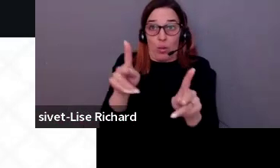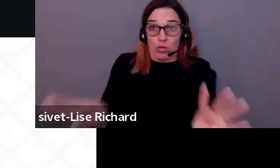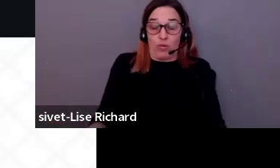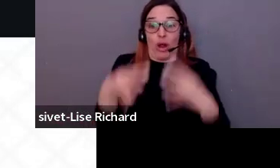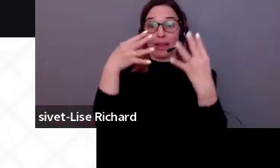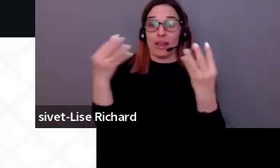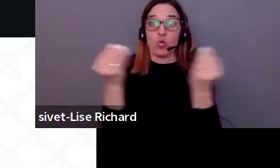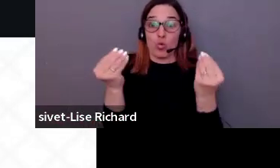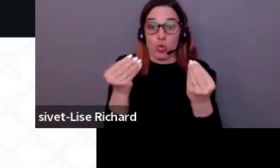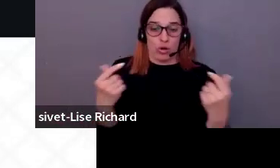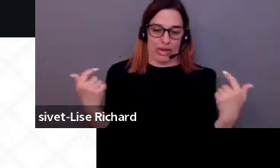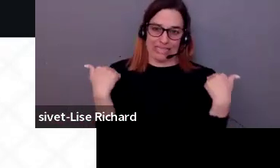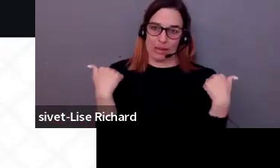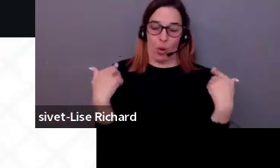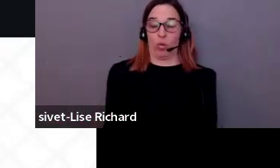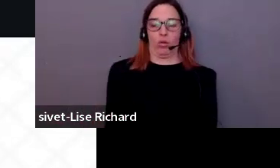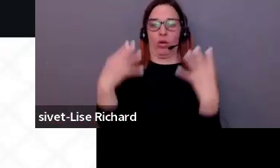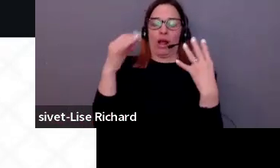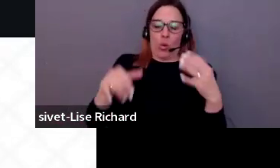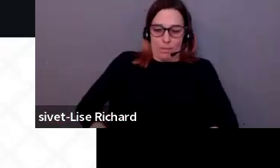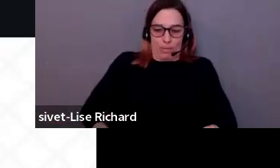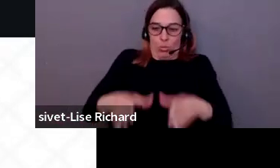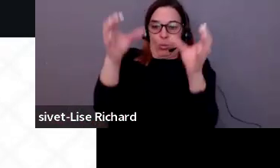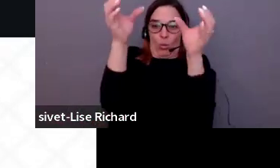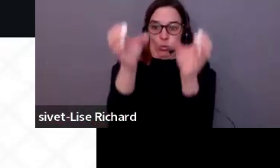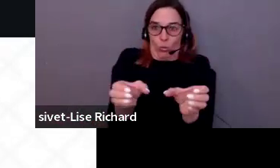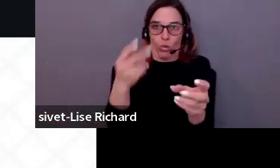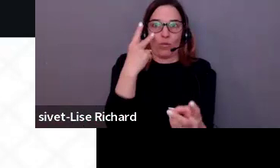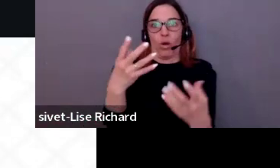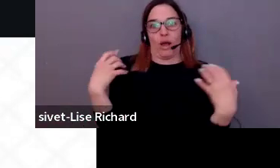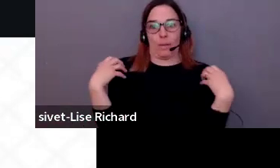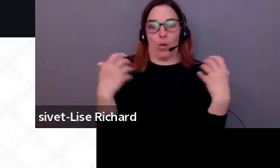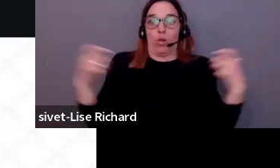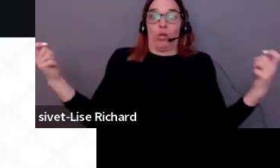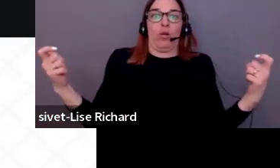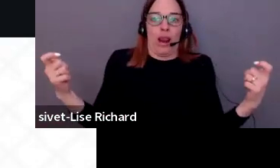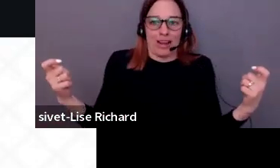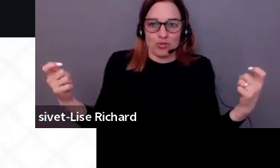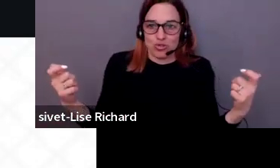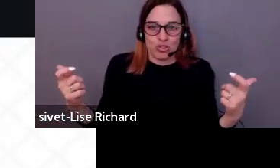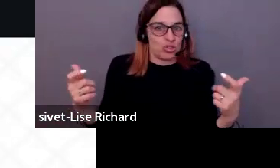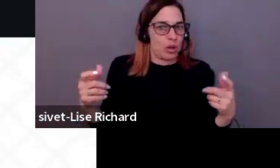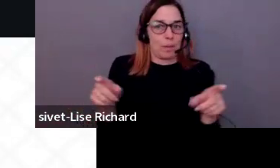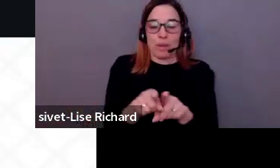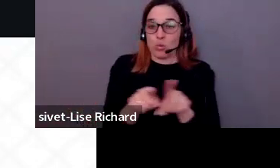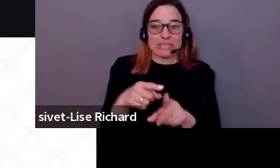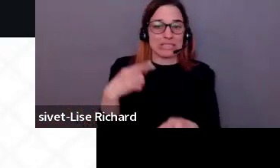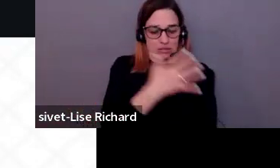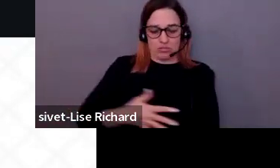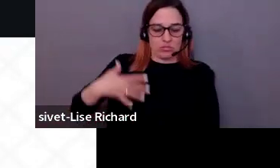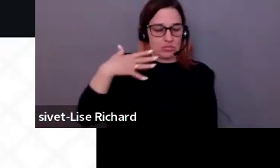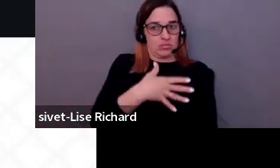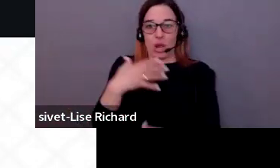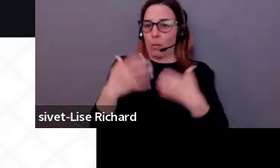sur nos épaules encore vers le haut. On ne veut pas venir mettre des gros motifs au niveau du cou parce